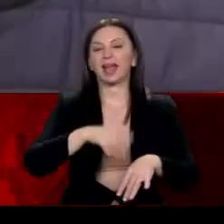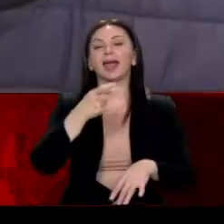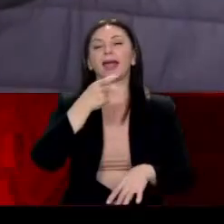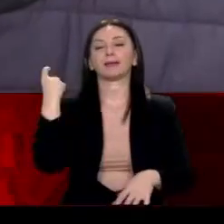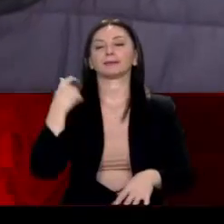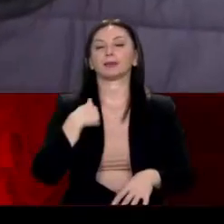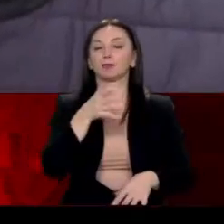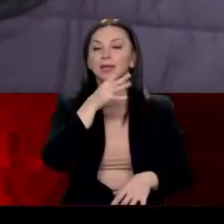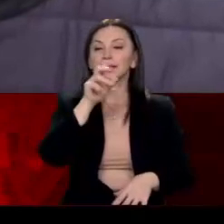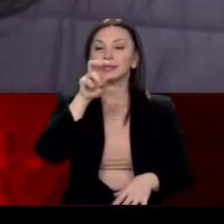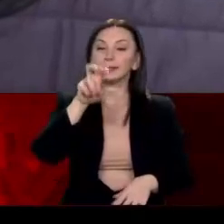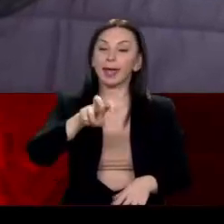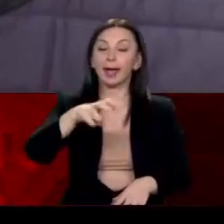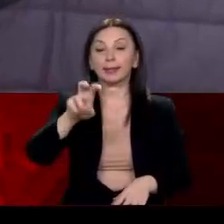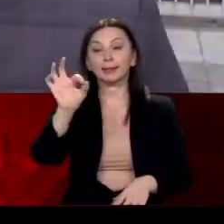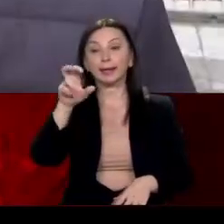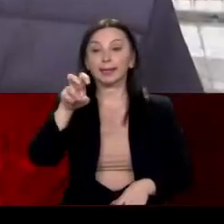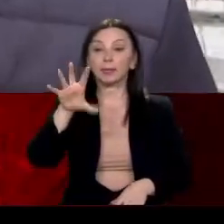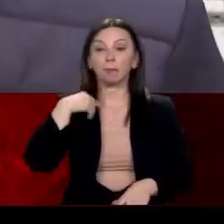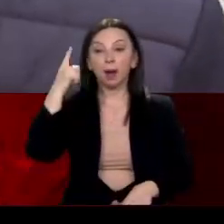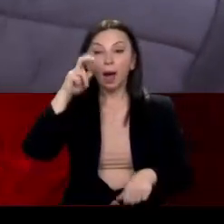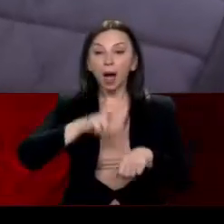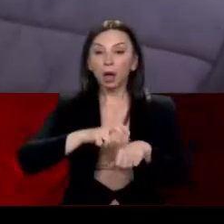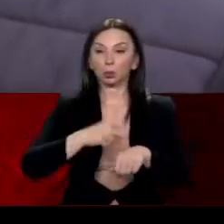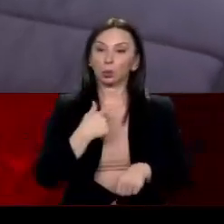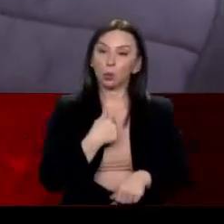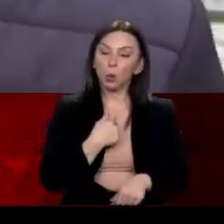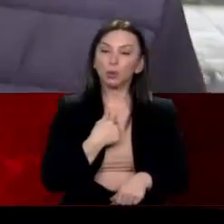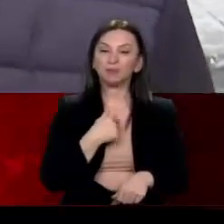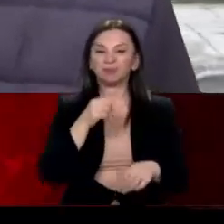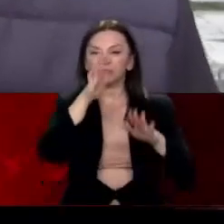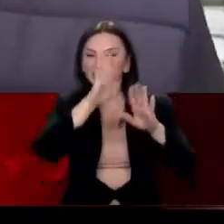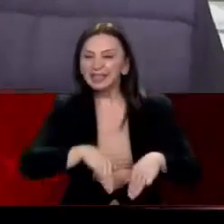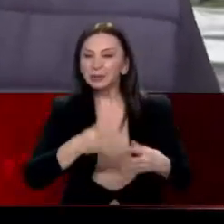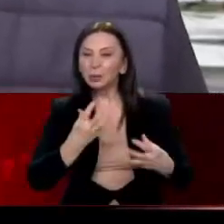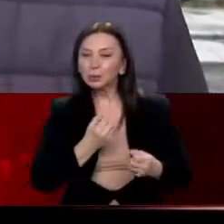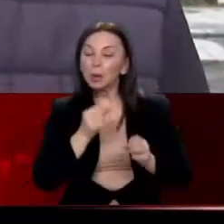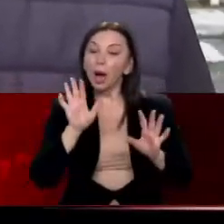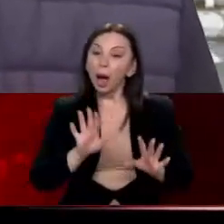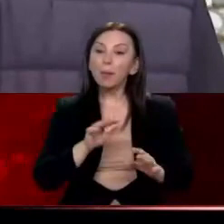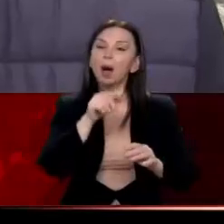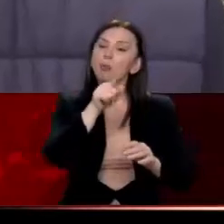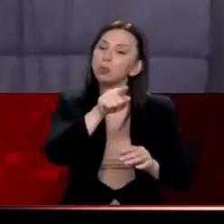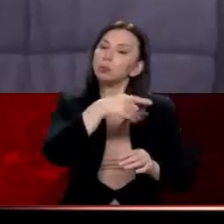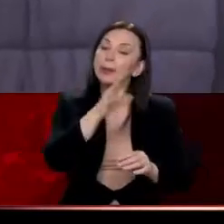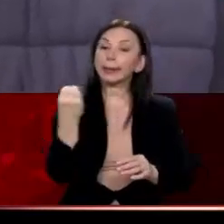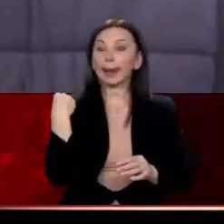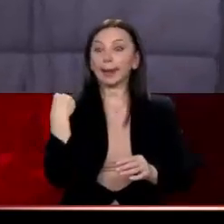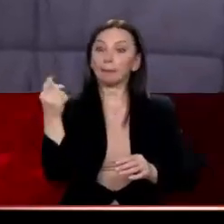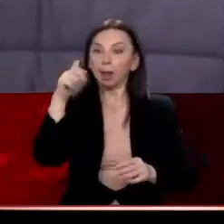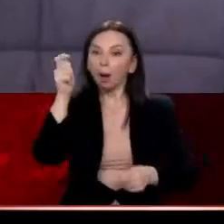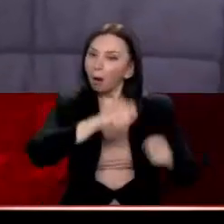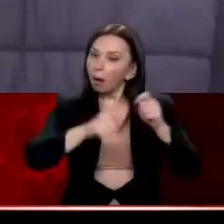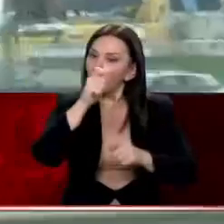biliyorum. Sene 80-85'lerden hatırlıyorum. Bizim için yıkılması üzücü ama eğer yerine yeni güzel bir şey yapılacaksa